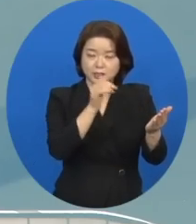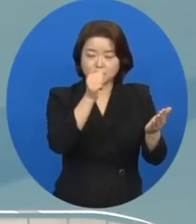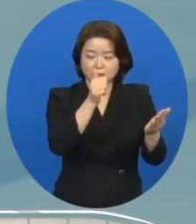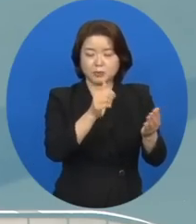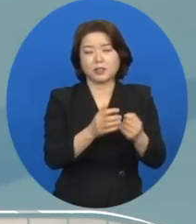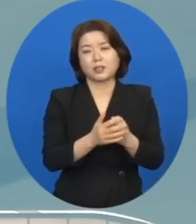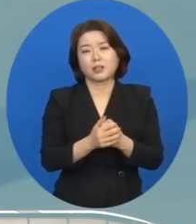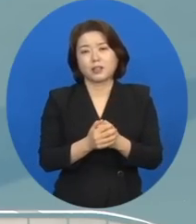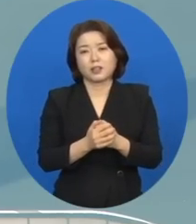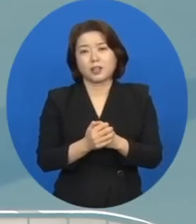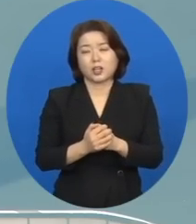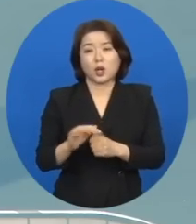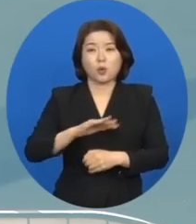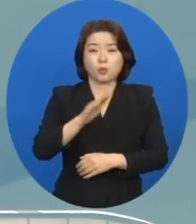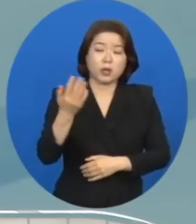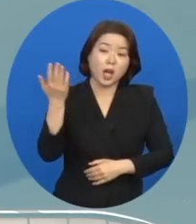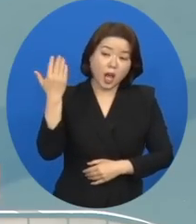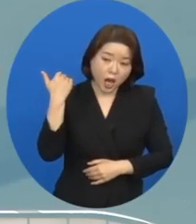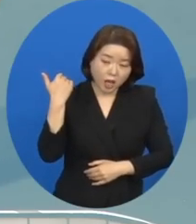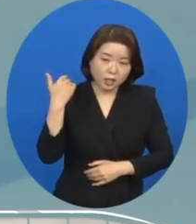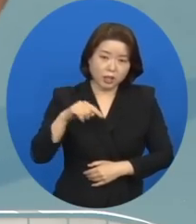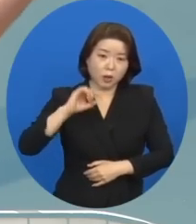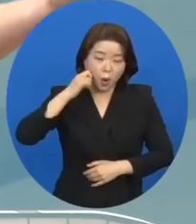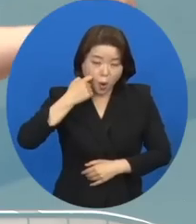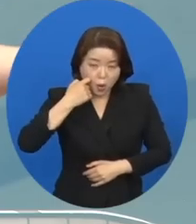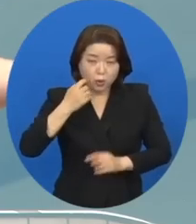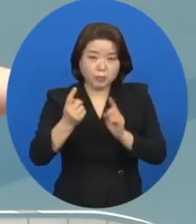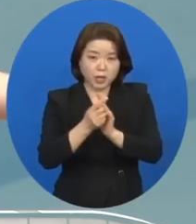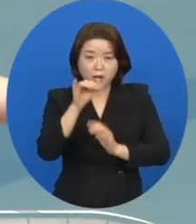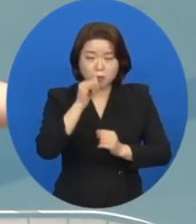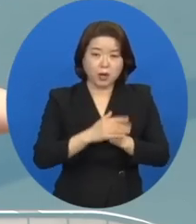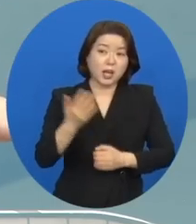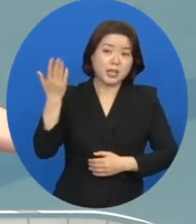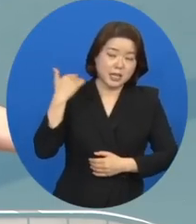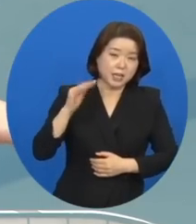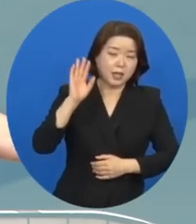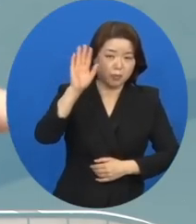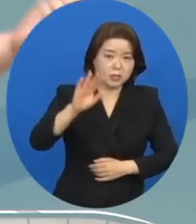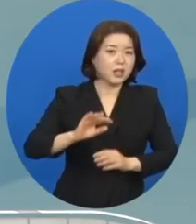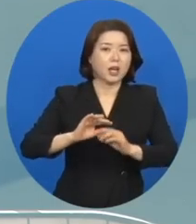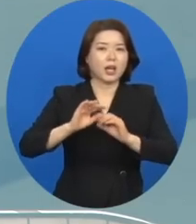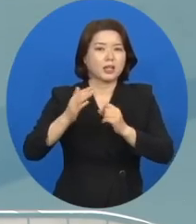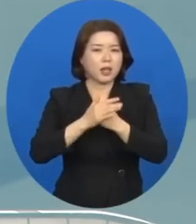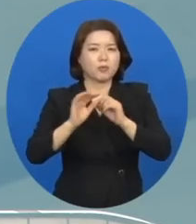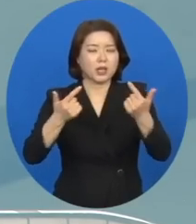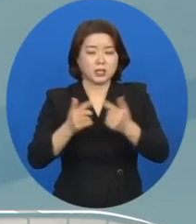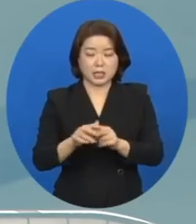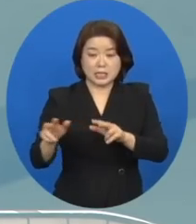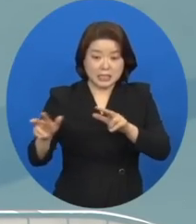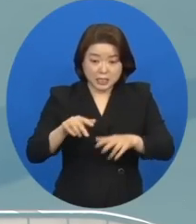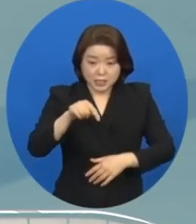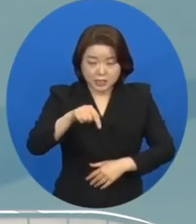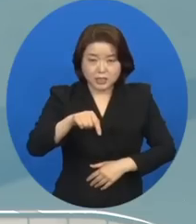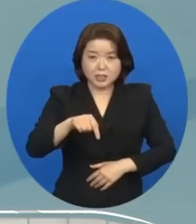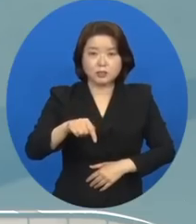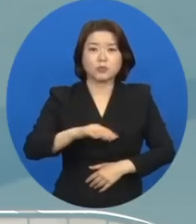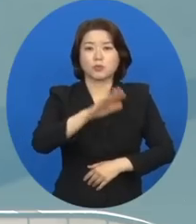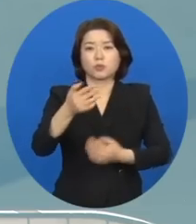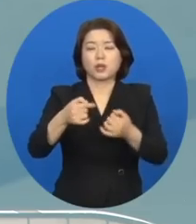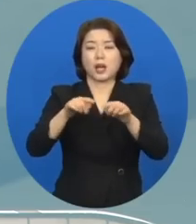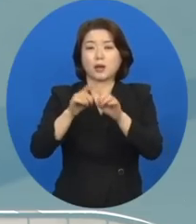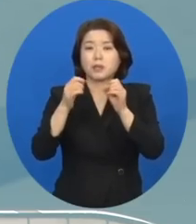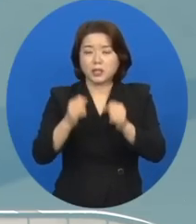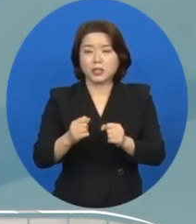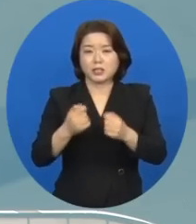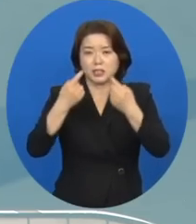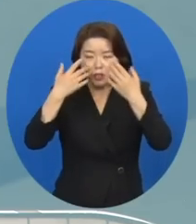이유는 우리의 과거 때문도 아니고 우리의 염려되는 미래 때문도 아니다. 바로 지금 우리와 함께 하셔서